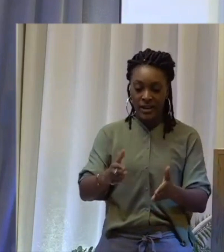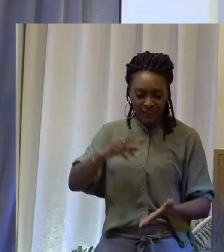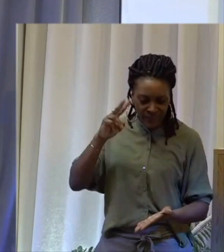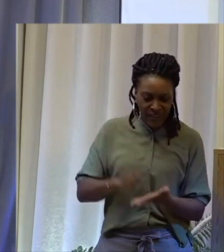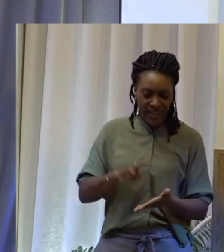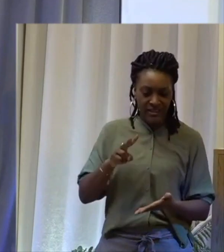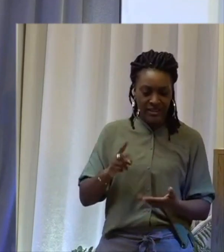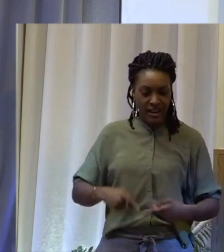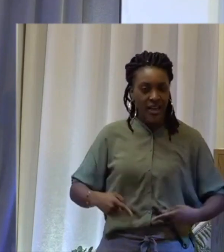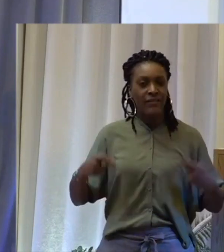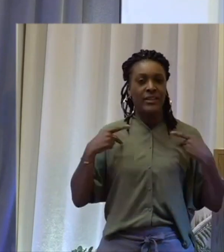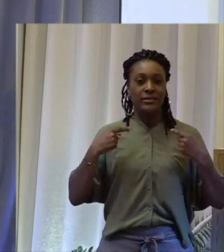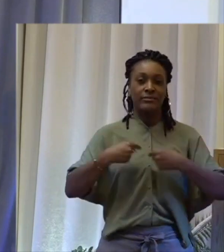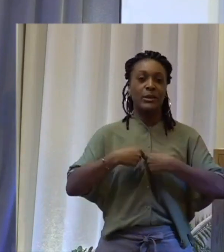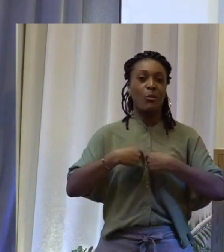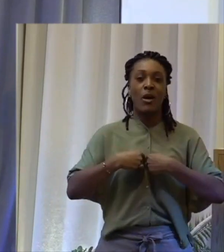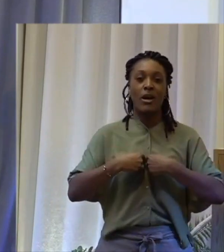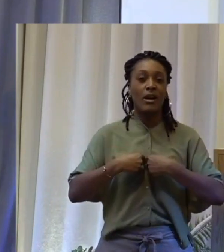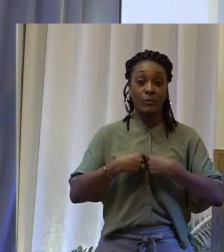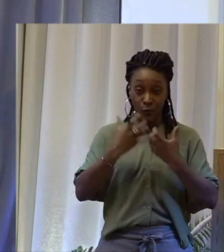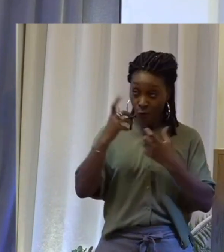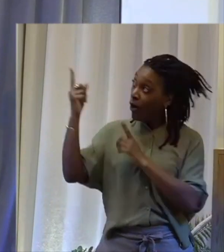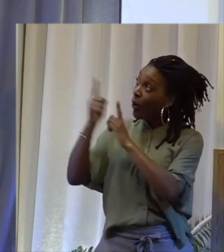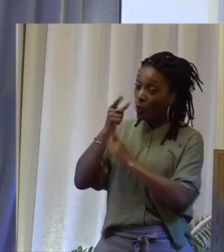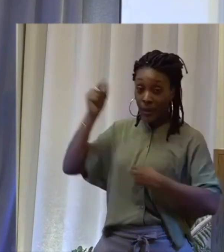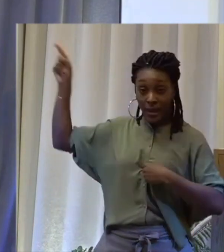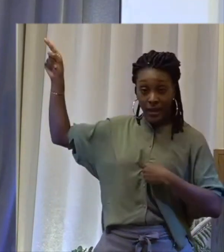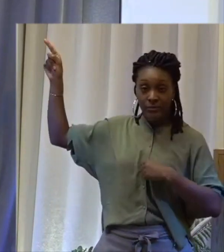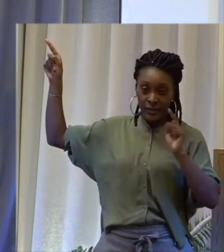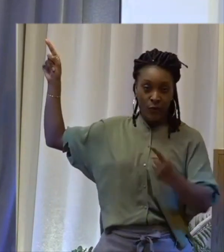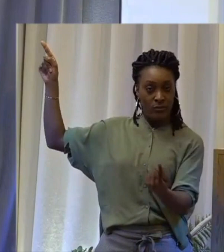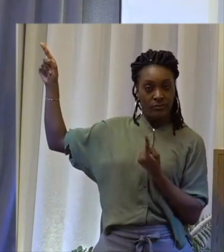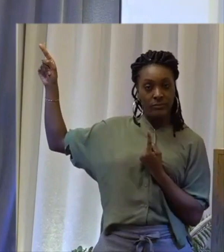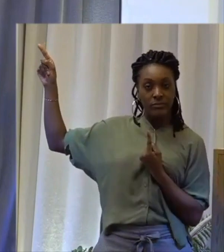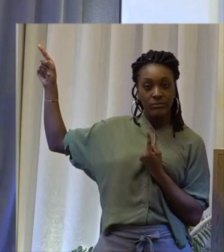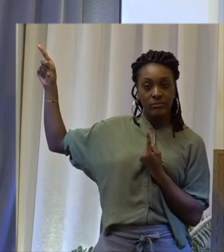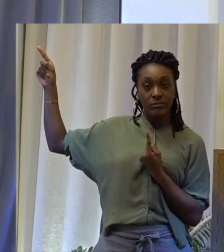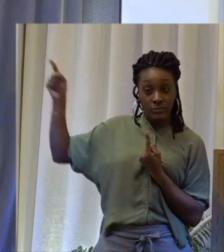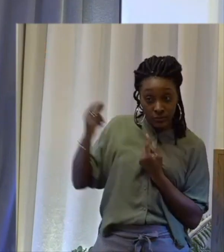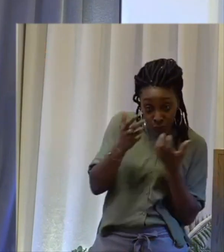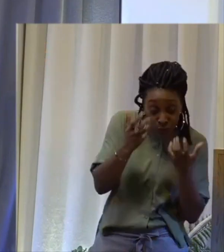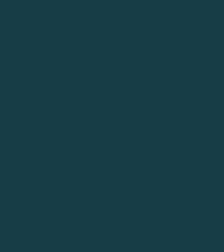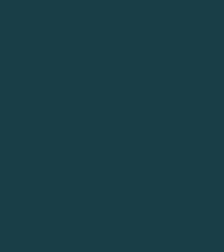et la vie. Nul ne vient au Père que par moi. Est-ce que tu le veux?